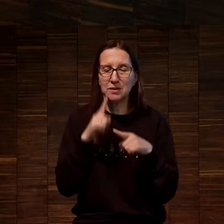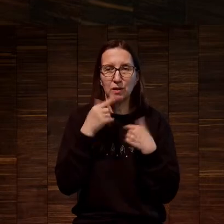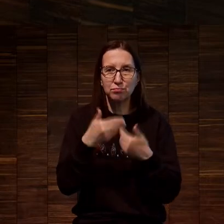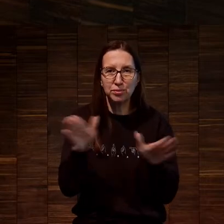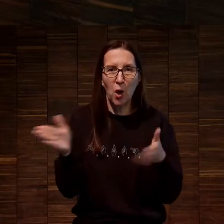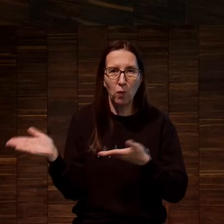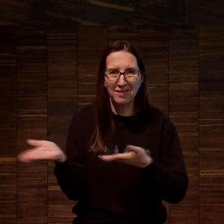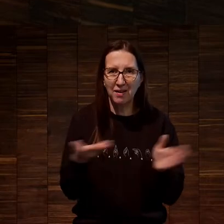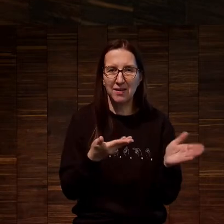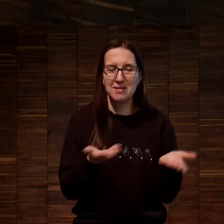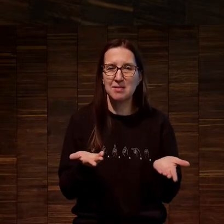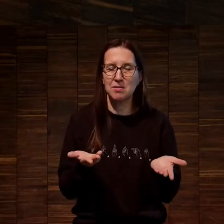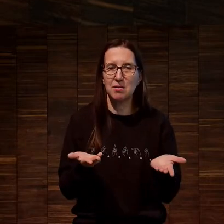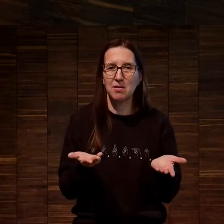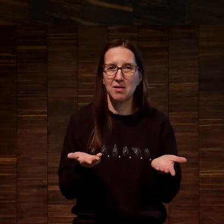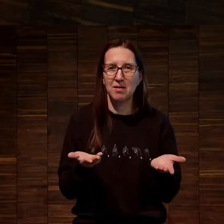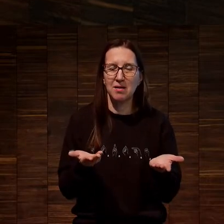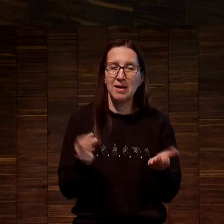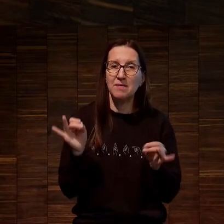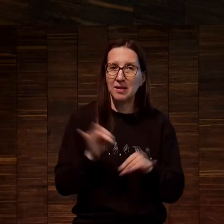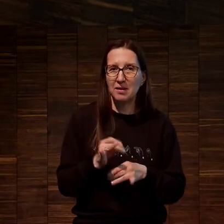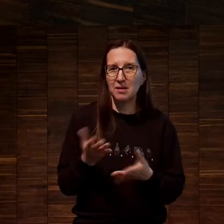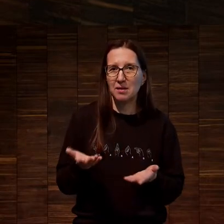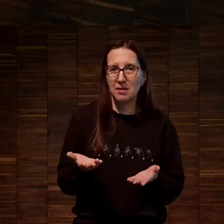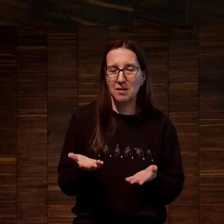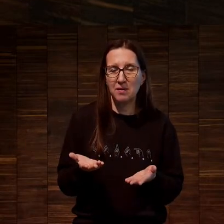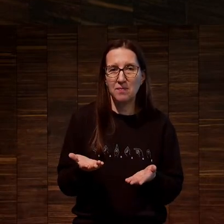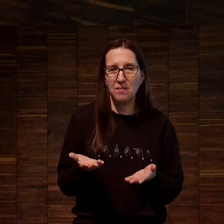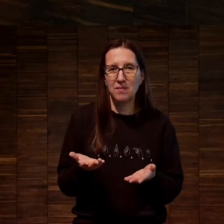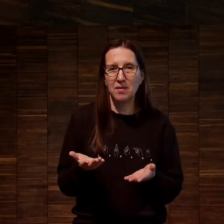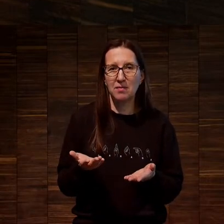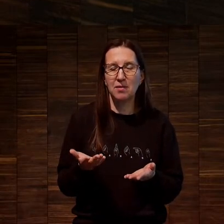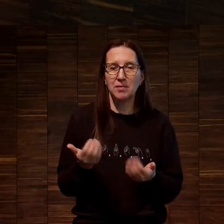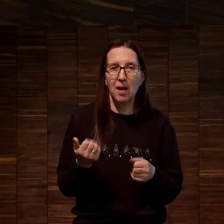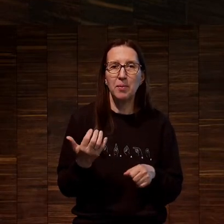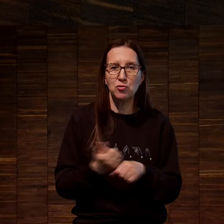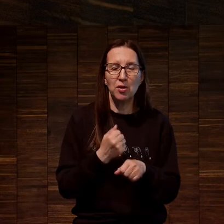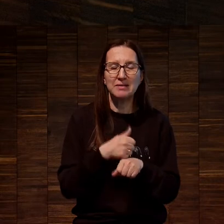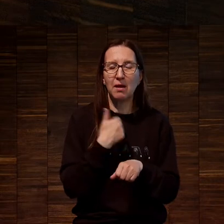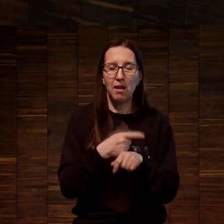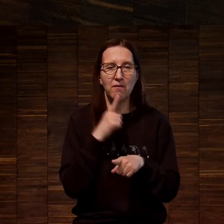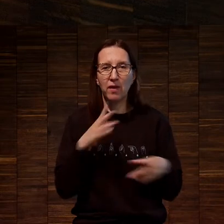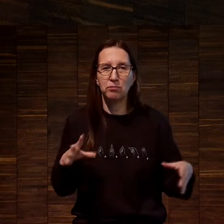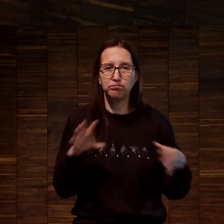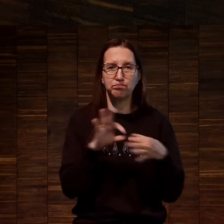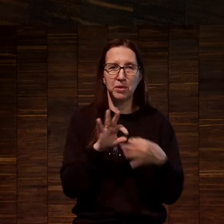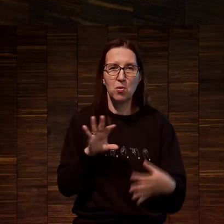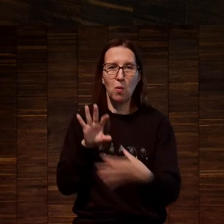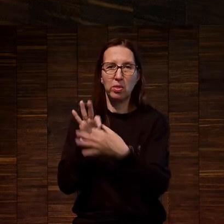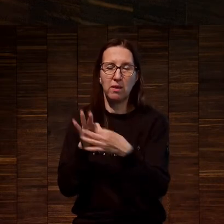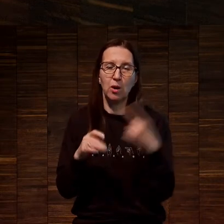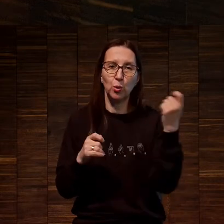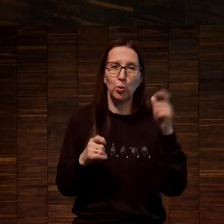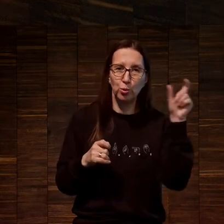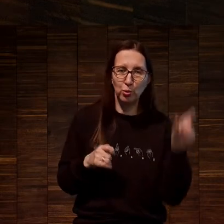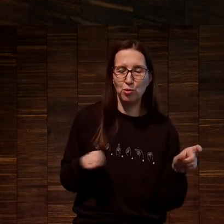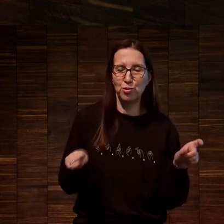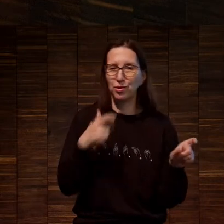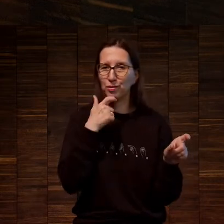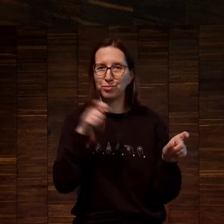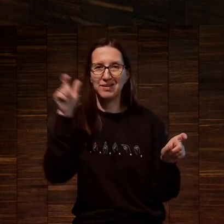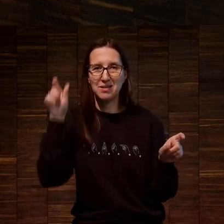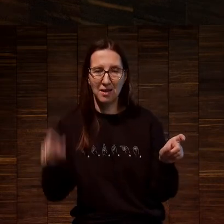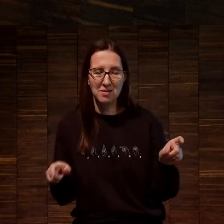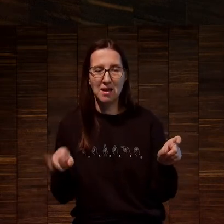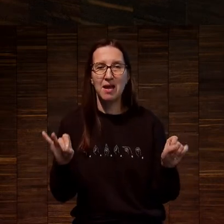открытости произведений художников и топить за вот контакт зрителей художника и обеспечение вот